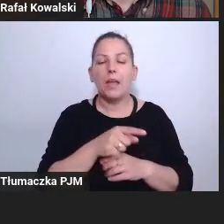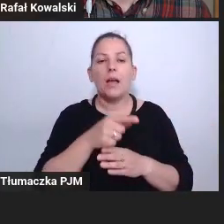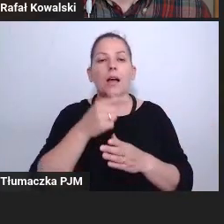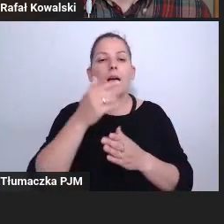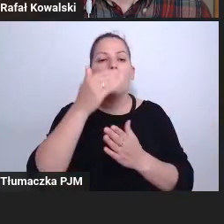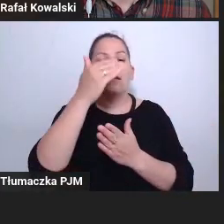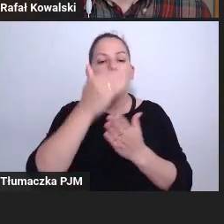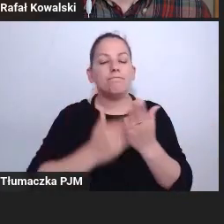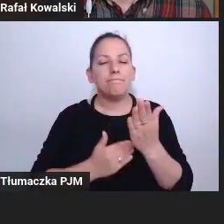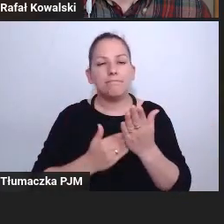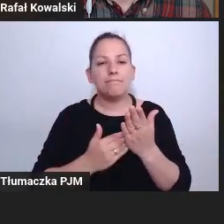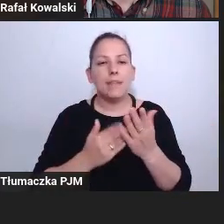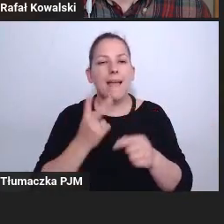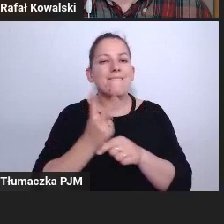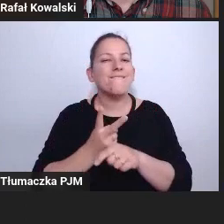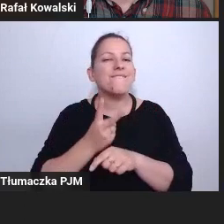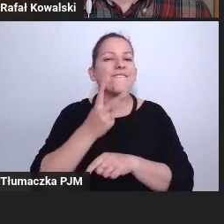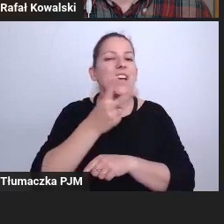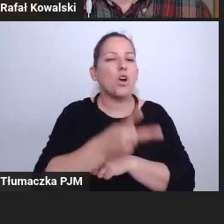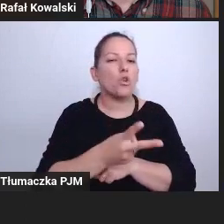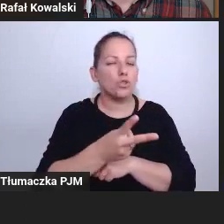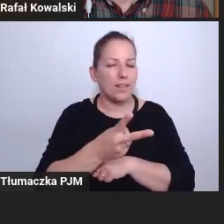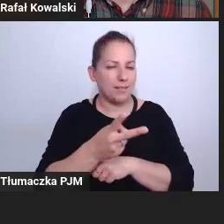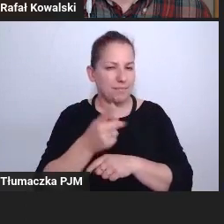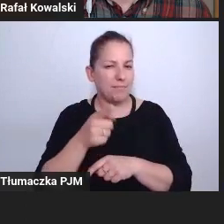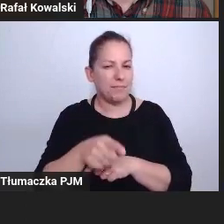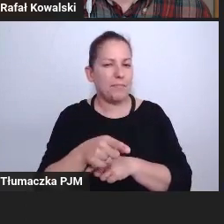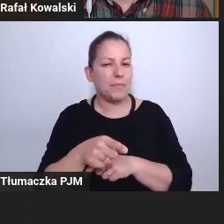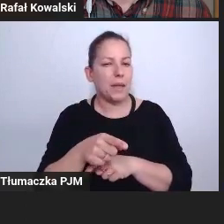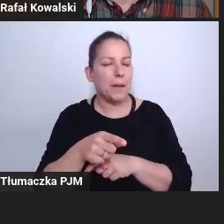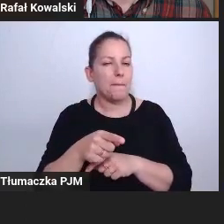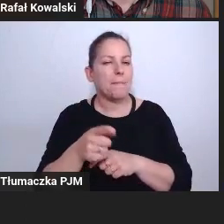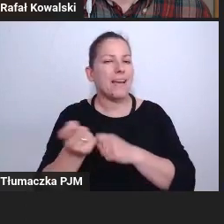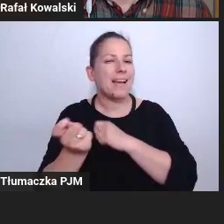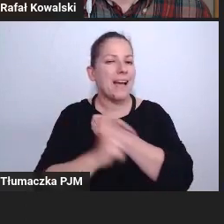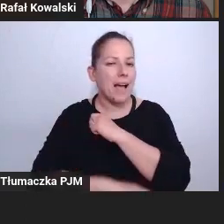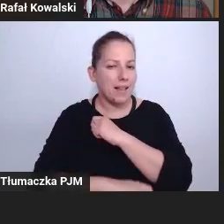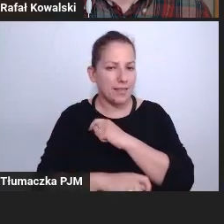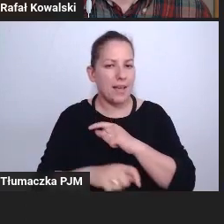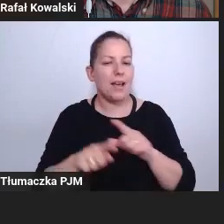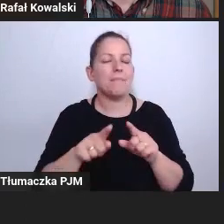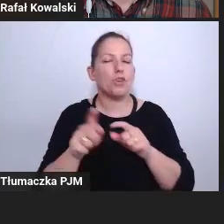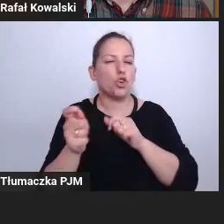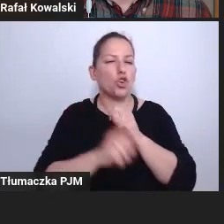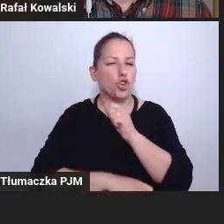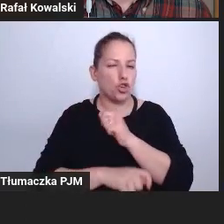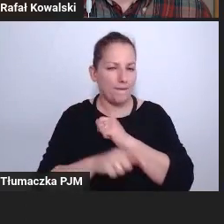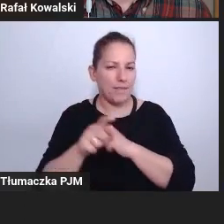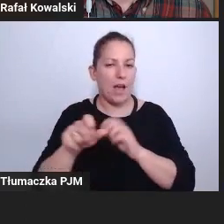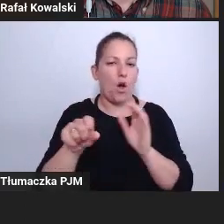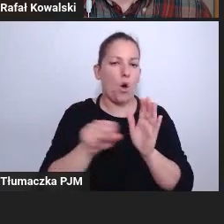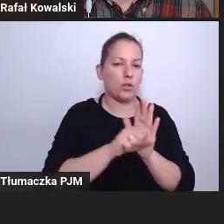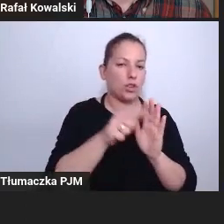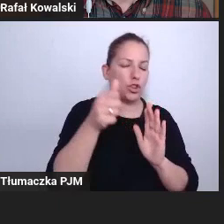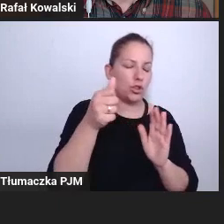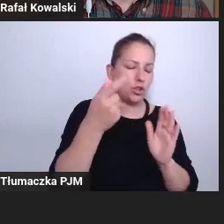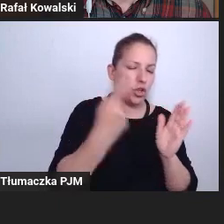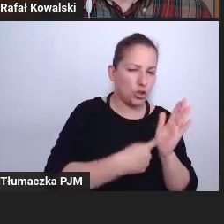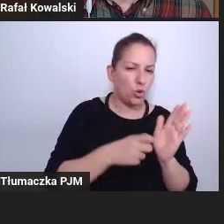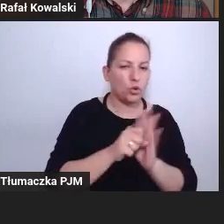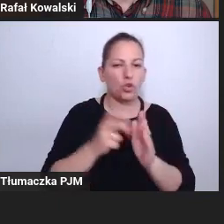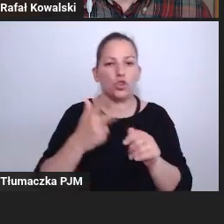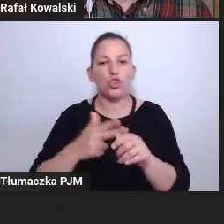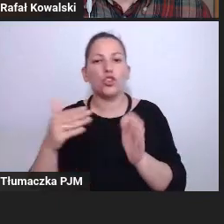katalog wykroczeń przeciwko prawu pracy. Wykroczenia mogą być karane karą grzywny od 1000 zł do 30 tysięcy i